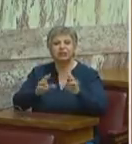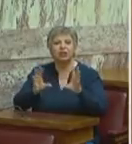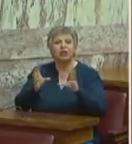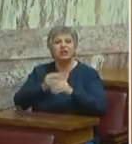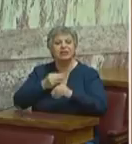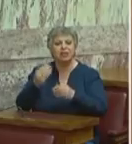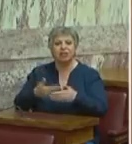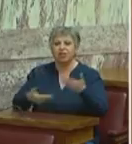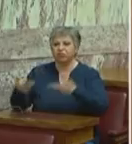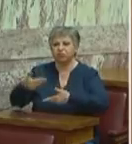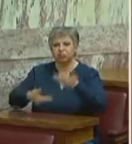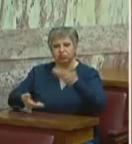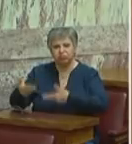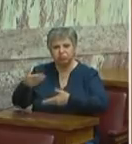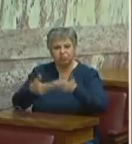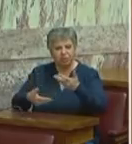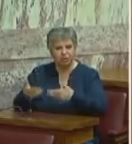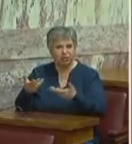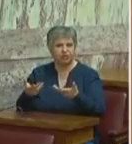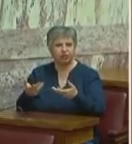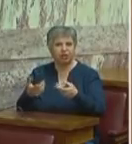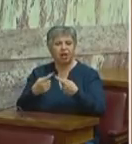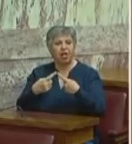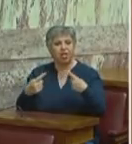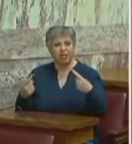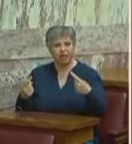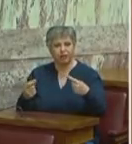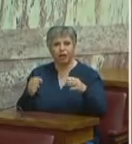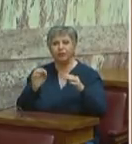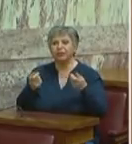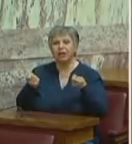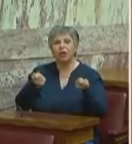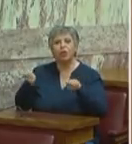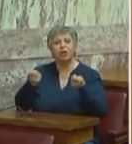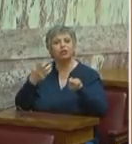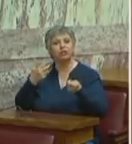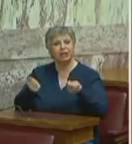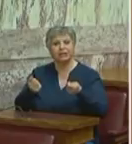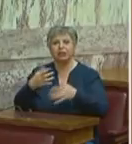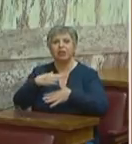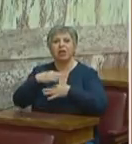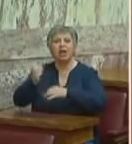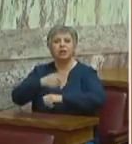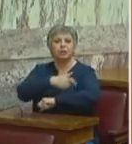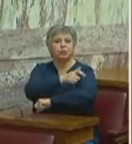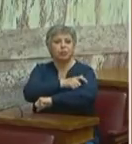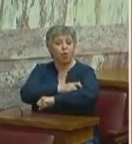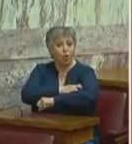τραπέζι, είτε από τον απεσταλμένο του Οργανισμού Ηνωμένων Εθνών, είτε και από την πλευρά των